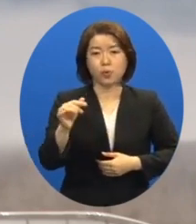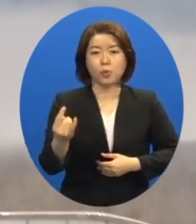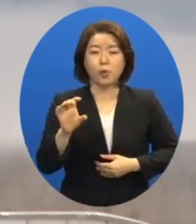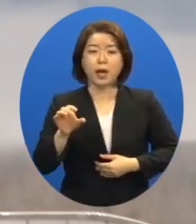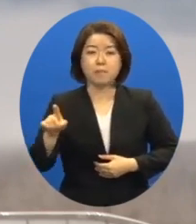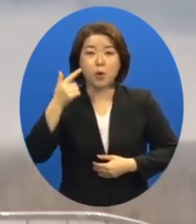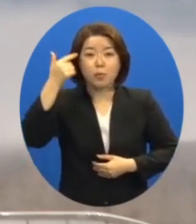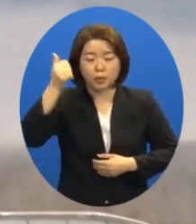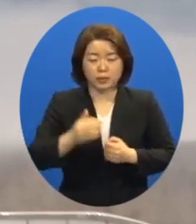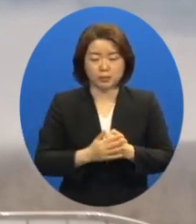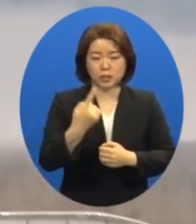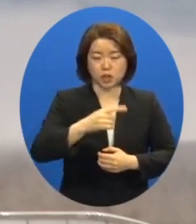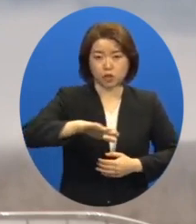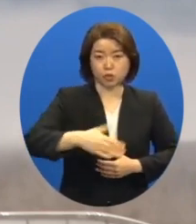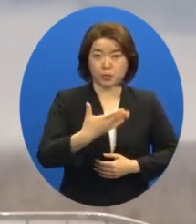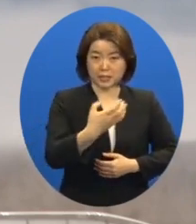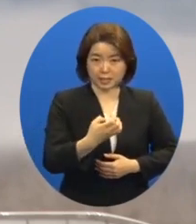그는 1943년